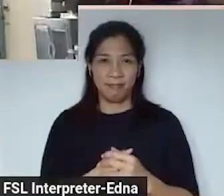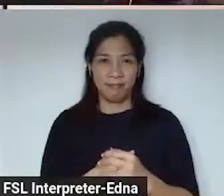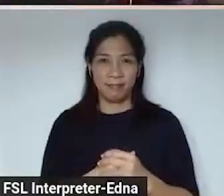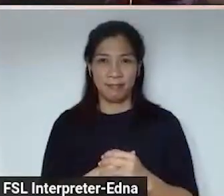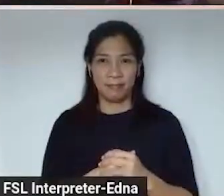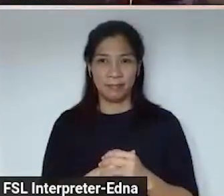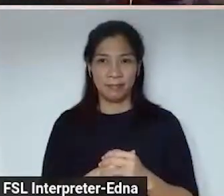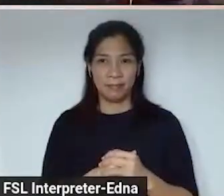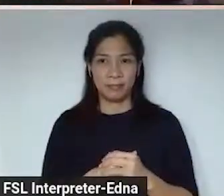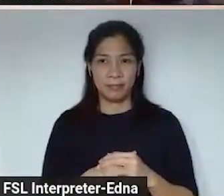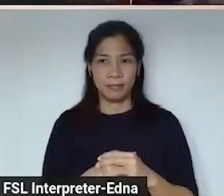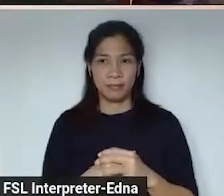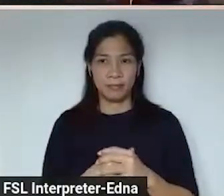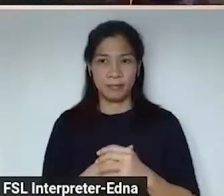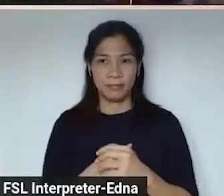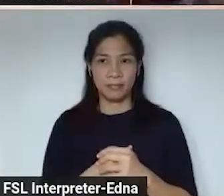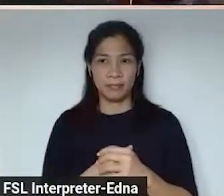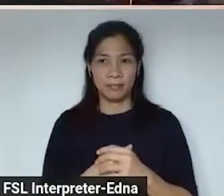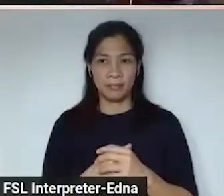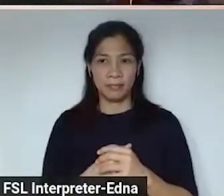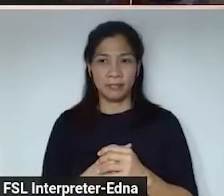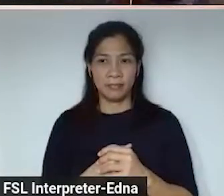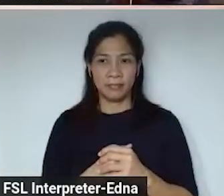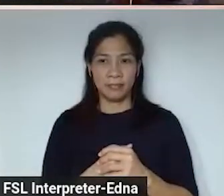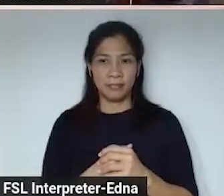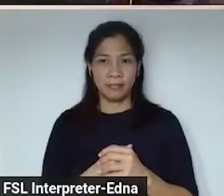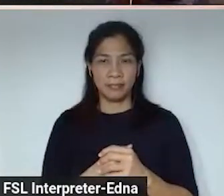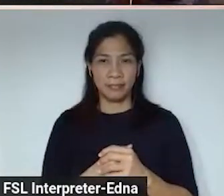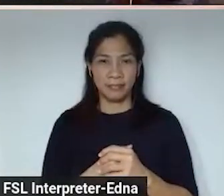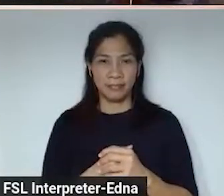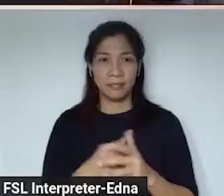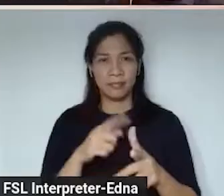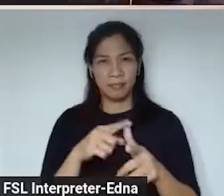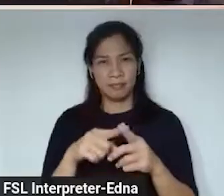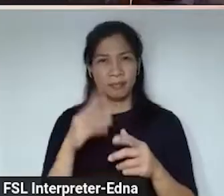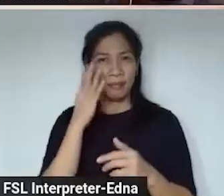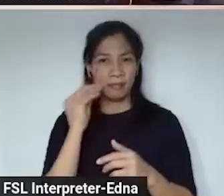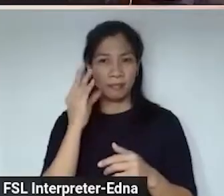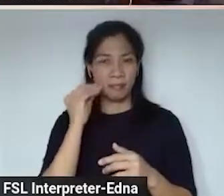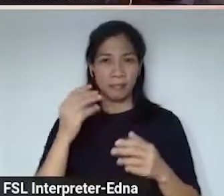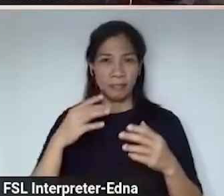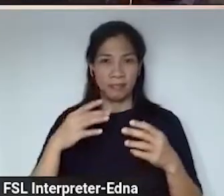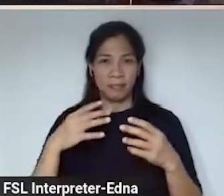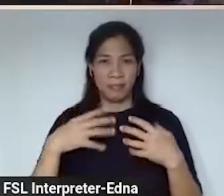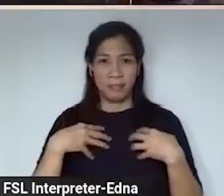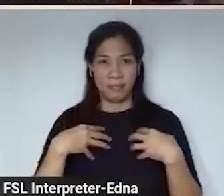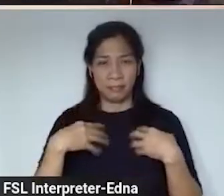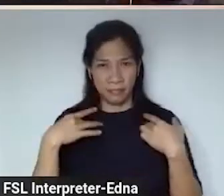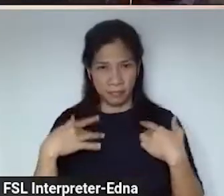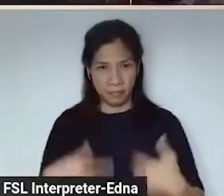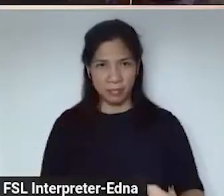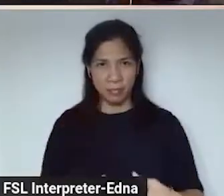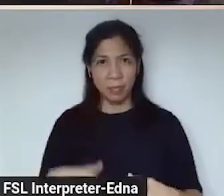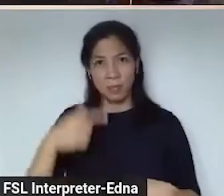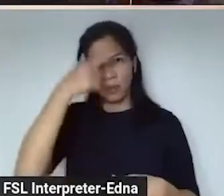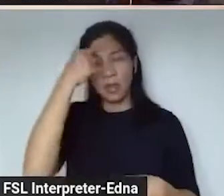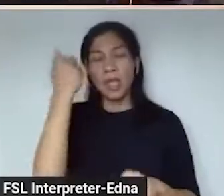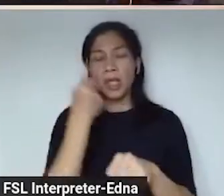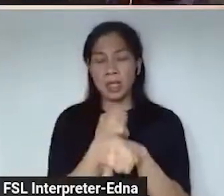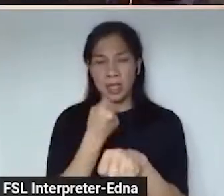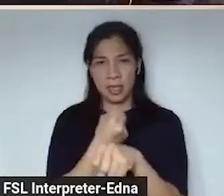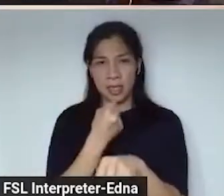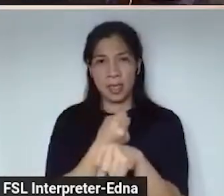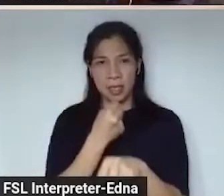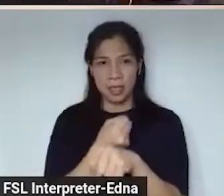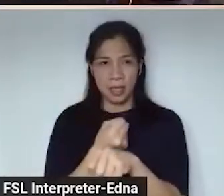Mon, sabi mo dumaan ka sa depression, di ba? Kasi, di ba, sobra talagang hirap naman talaga harapin. Kasi from walking